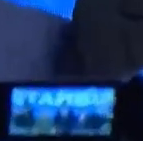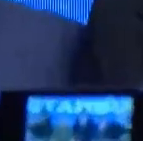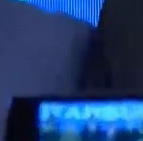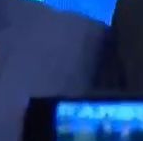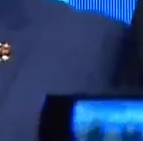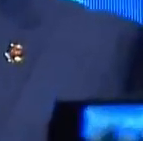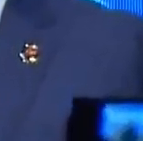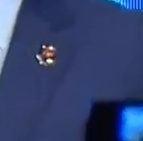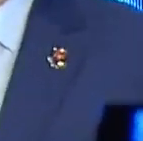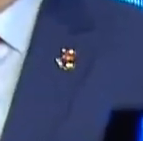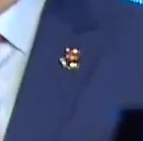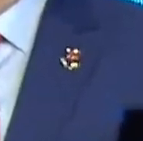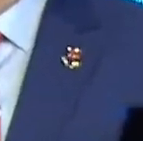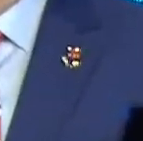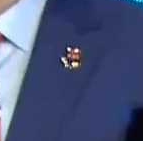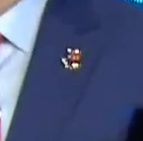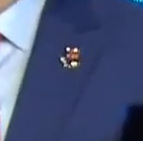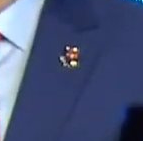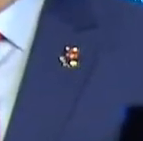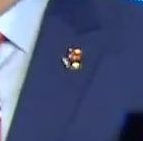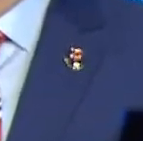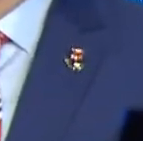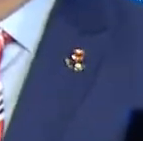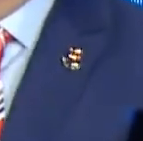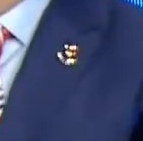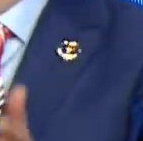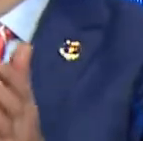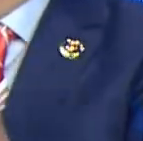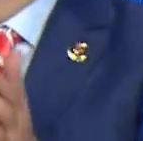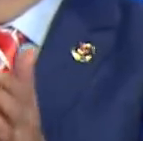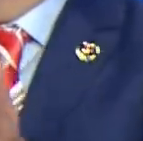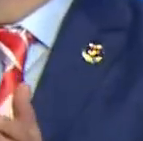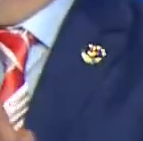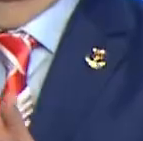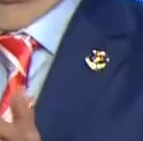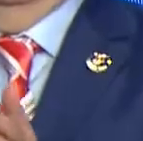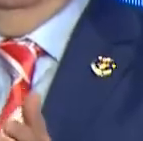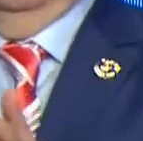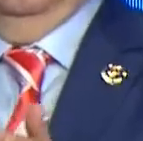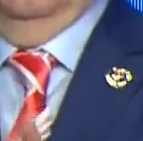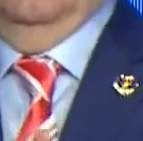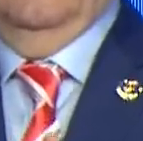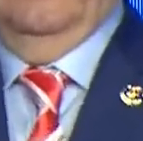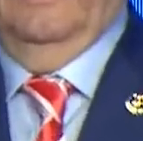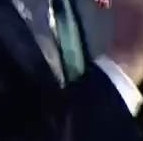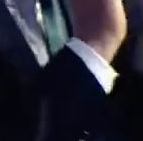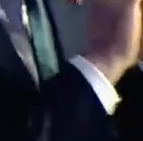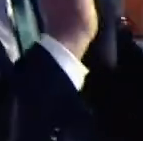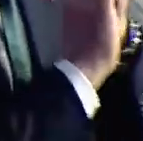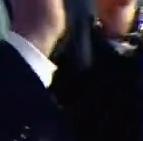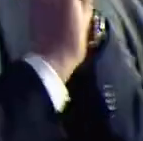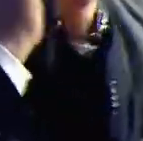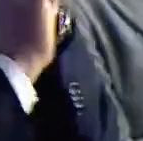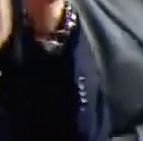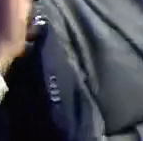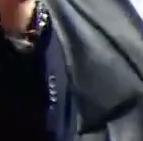hep birlikte tamamlıyoruz. İyi ki geldiniz, iyi ki bizimlesiniz. Tekrar görüşünceye dek şimdilik hoşçakalın.